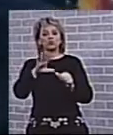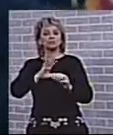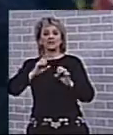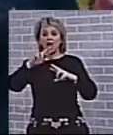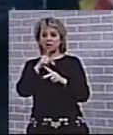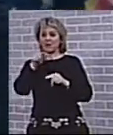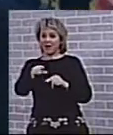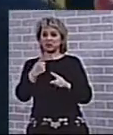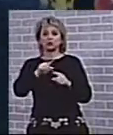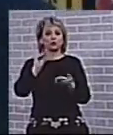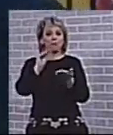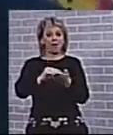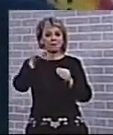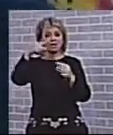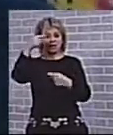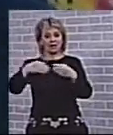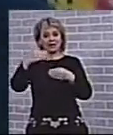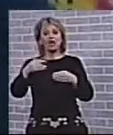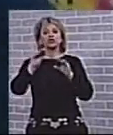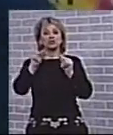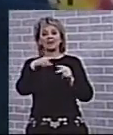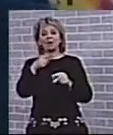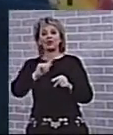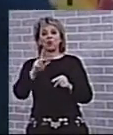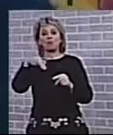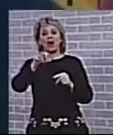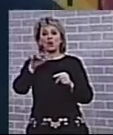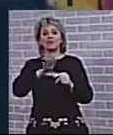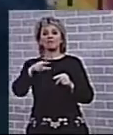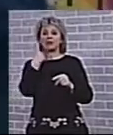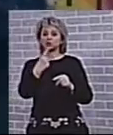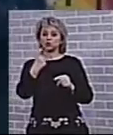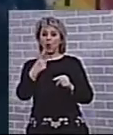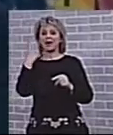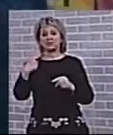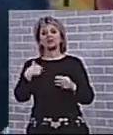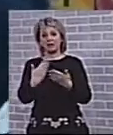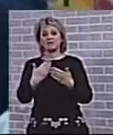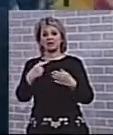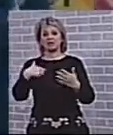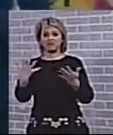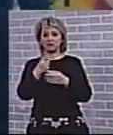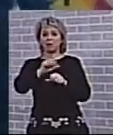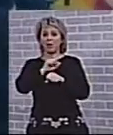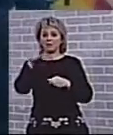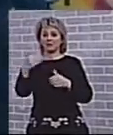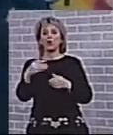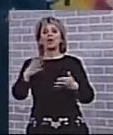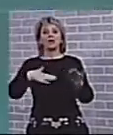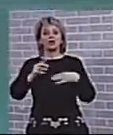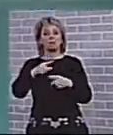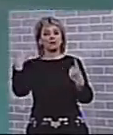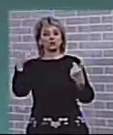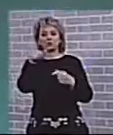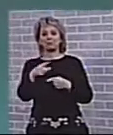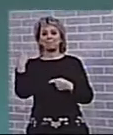неправильно там что-то померили. Но, честно говоря, знаю, что у Паленовой было 101, и, наверное, я побила ее рекорд. Очень рада, безумно.